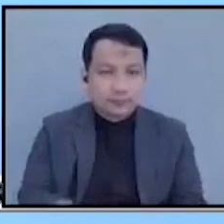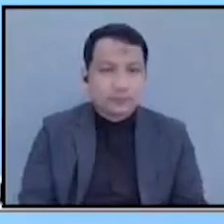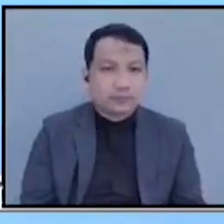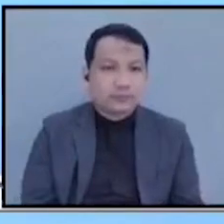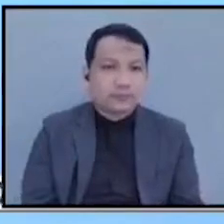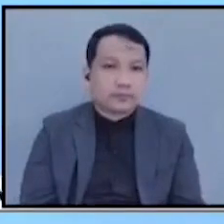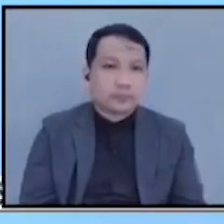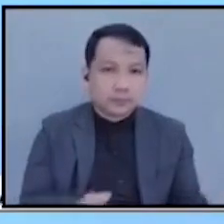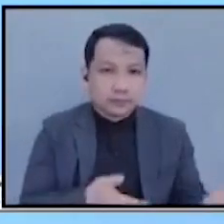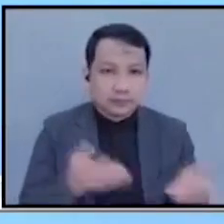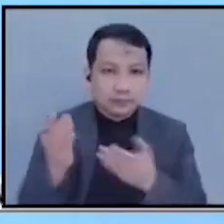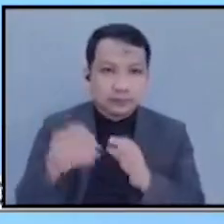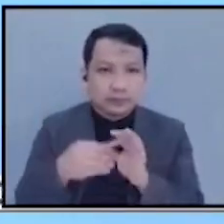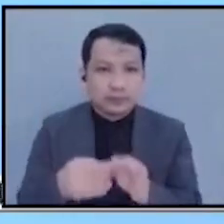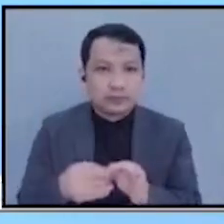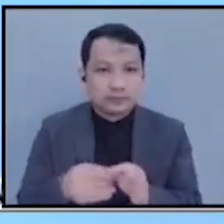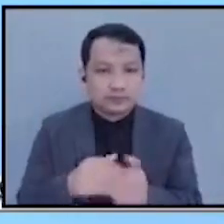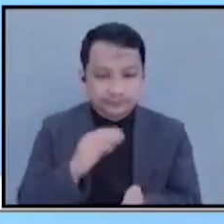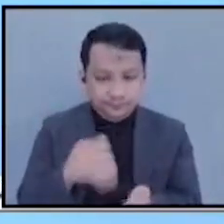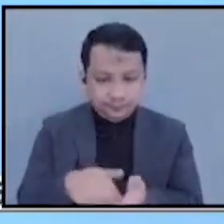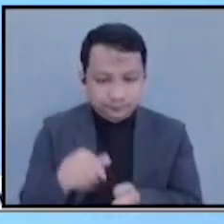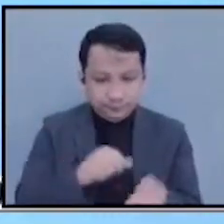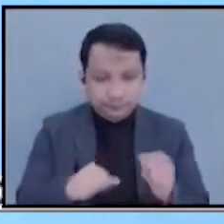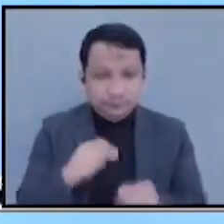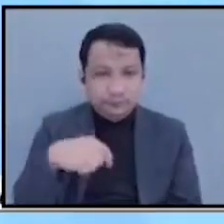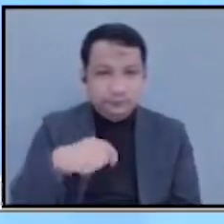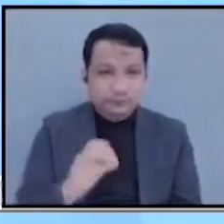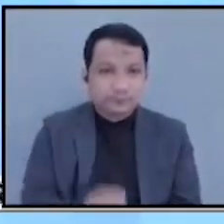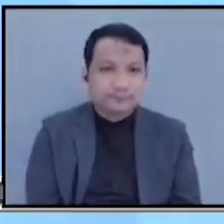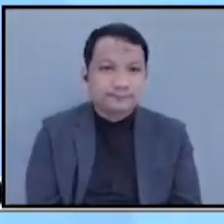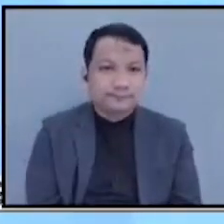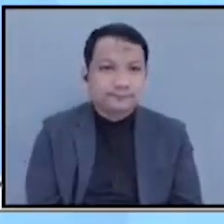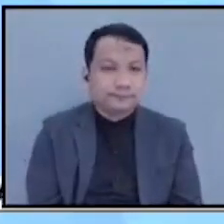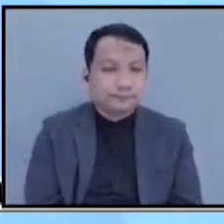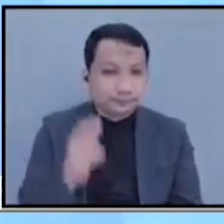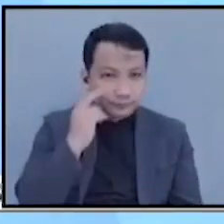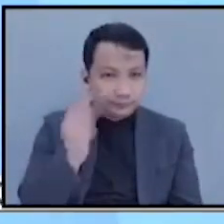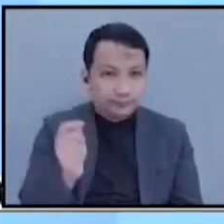sa Sentro Artista sa Quezon City. Noel Talakay para sa Bayan.